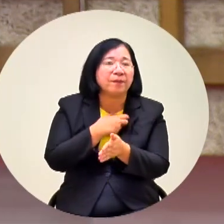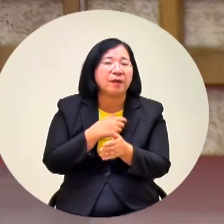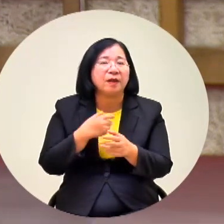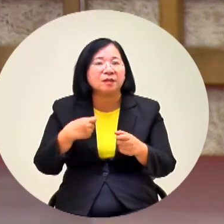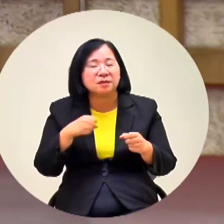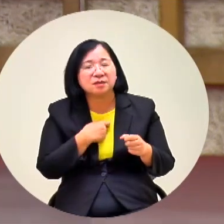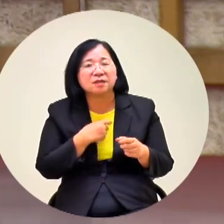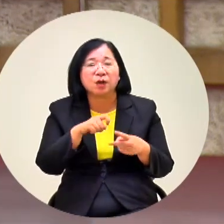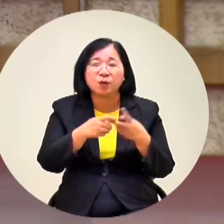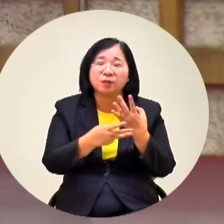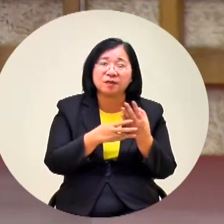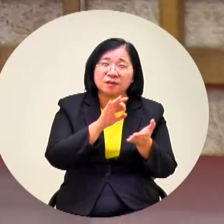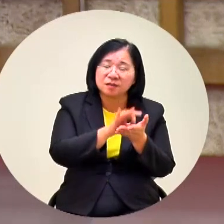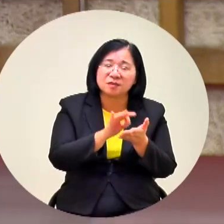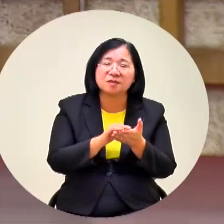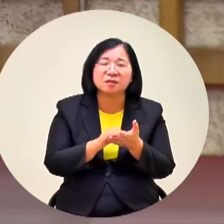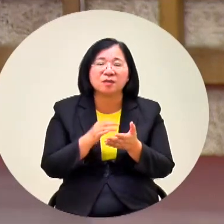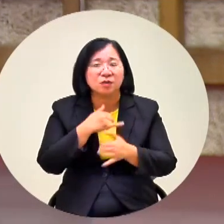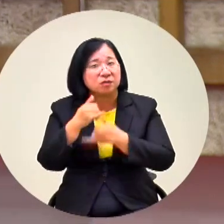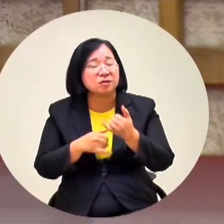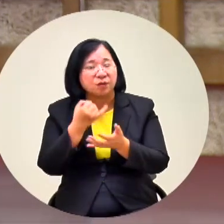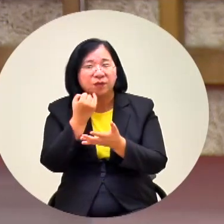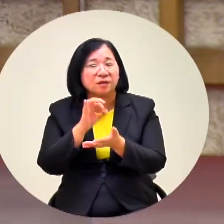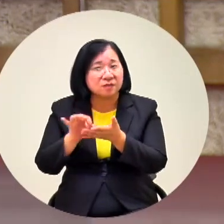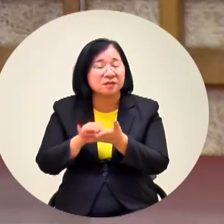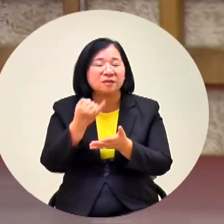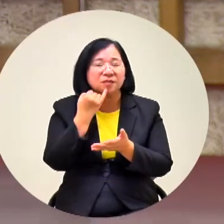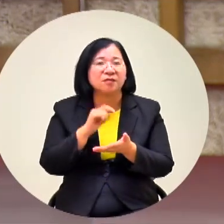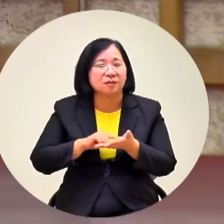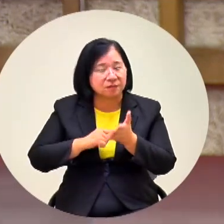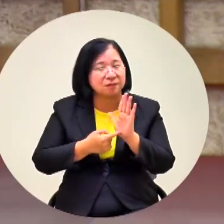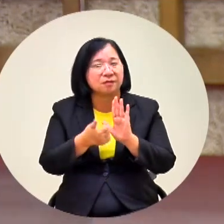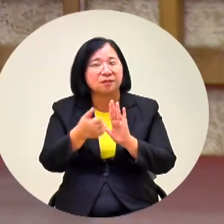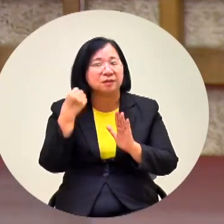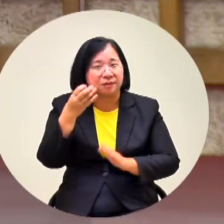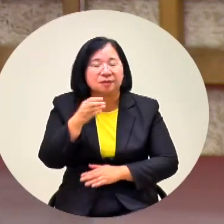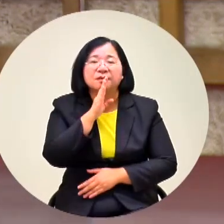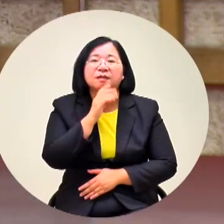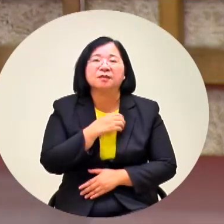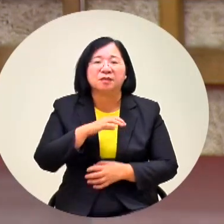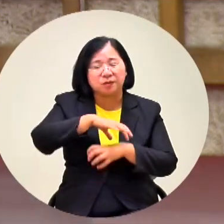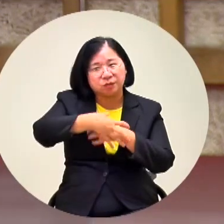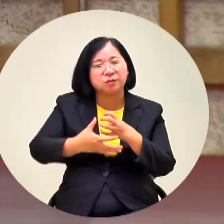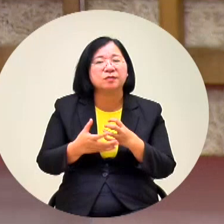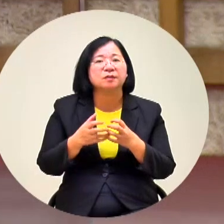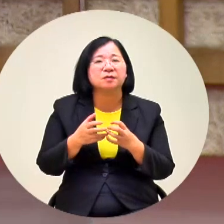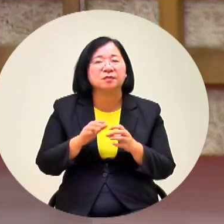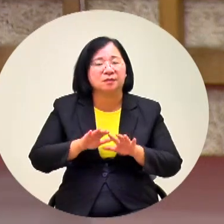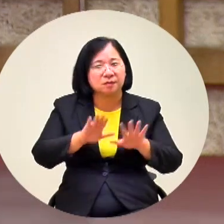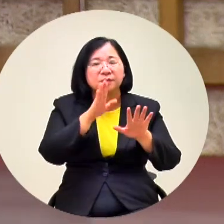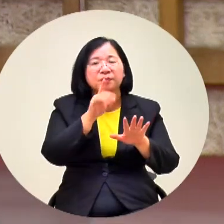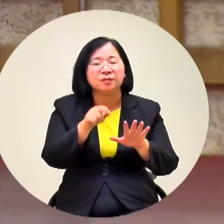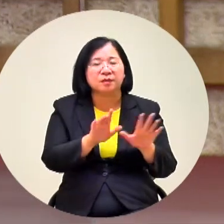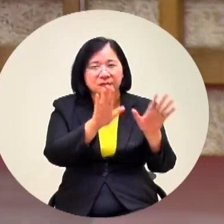全新科技、全新能源、全新的展现，全世界的趋势。我们看一下高雄跟台北，我们常常在讲